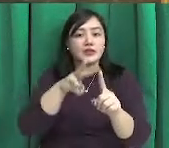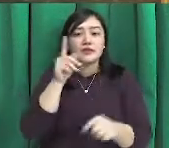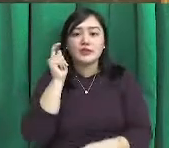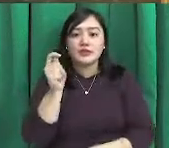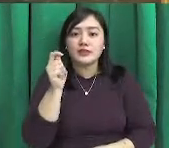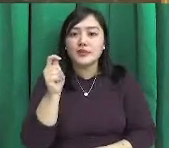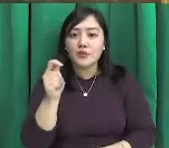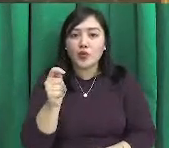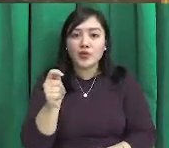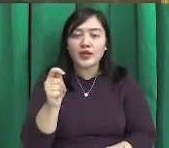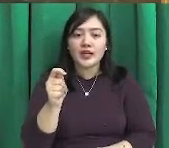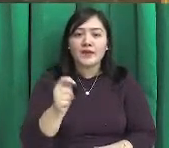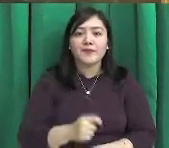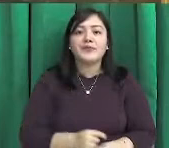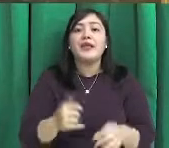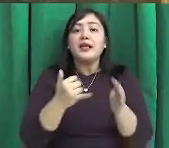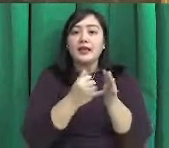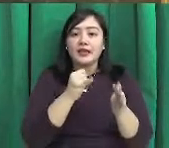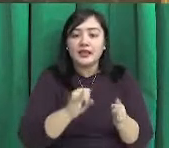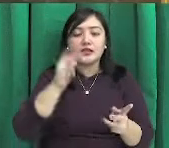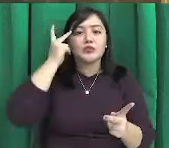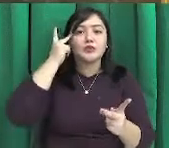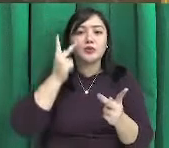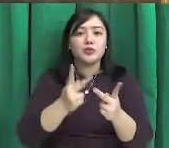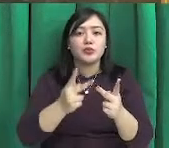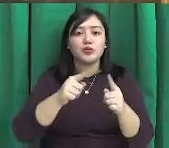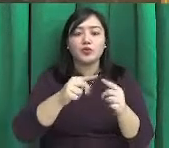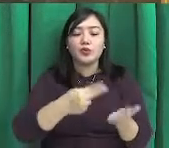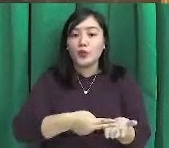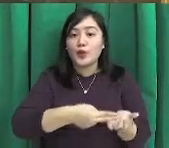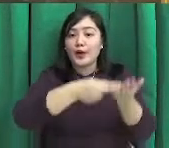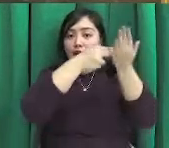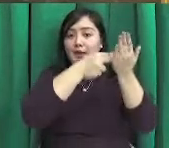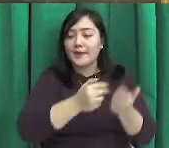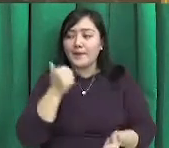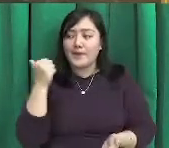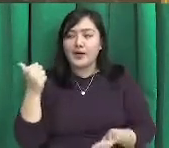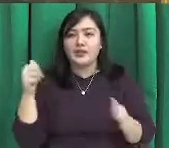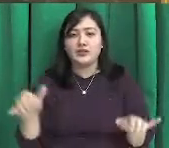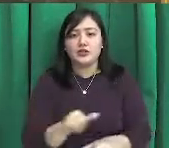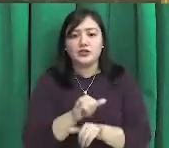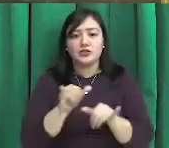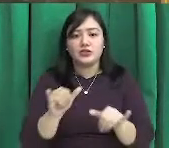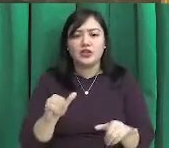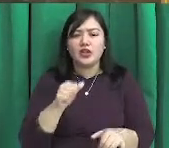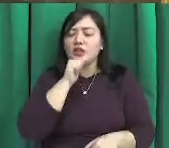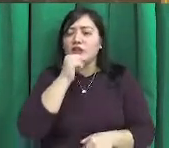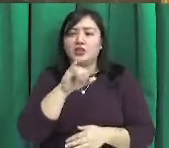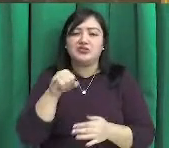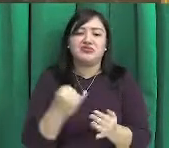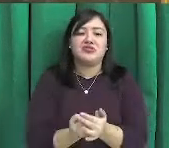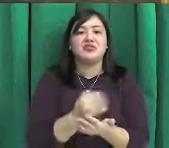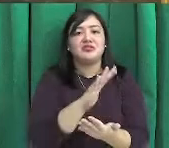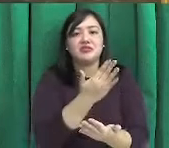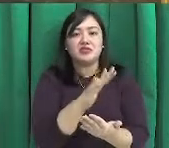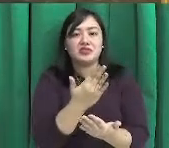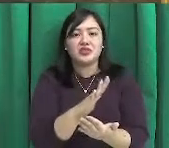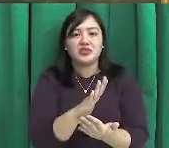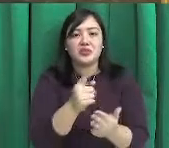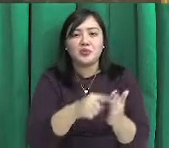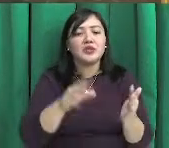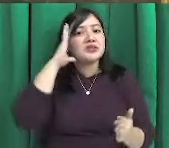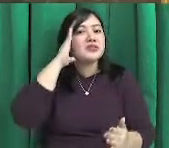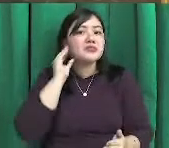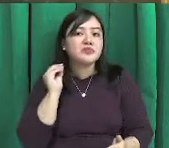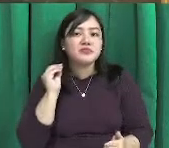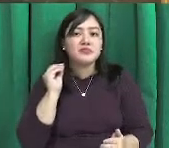ay matulungan yung iba. Amen. Alright? Hindi po just to voice out yung anumang nasa loob po natin. No?